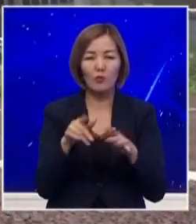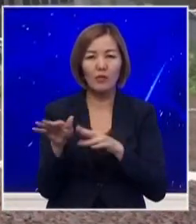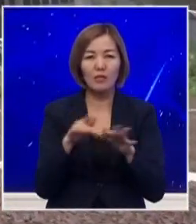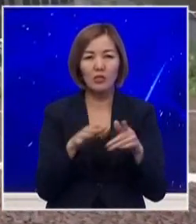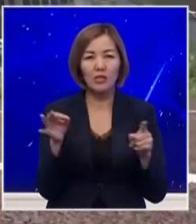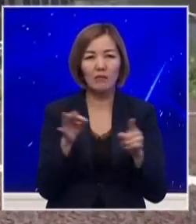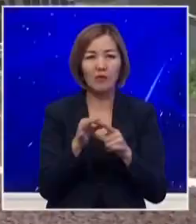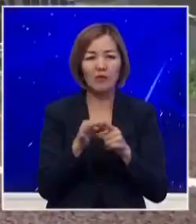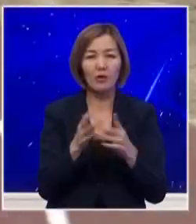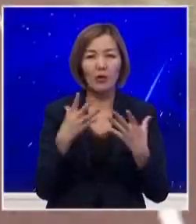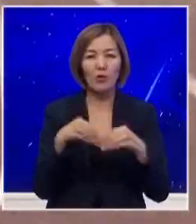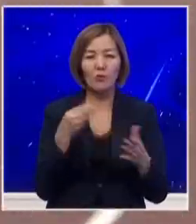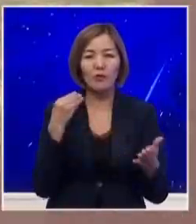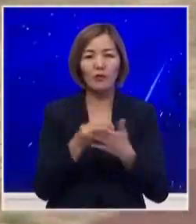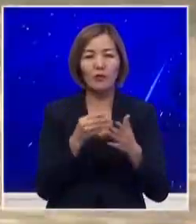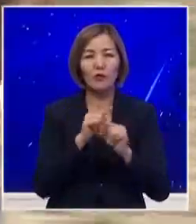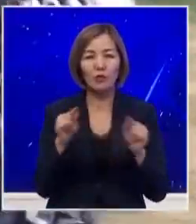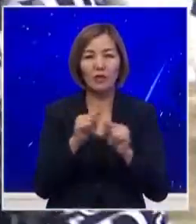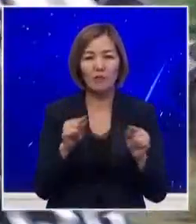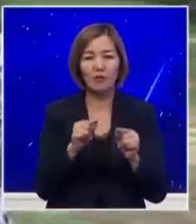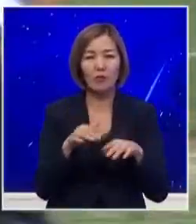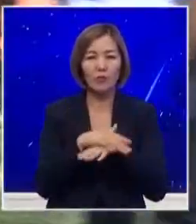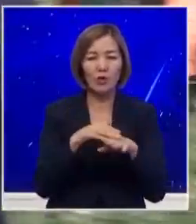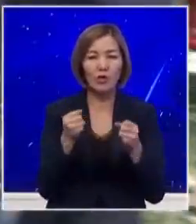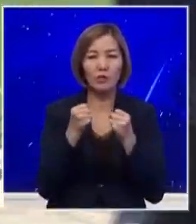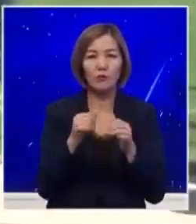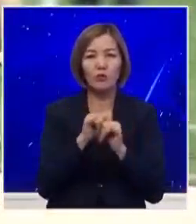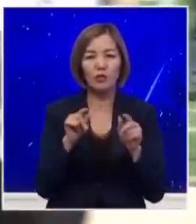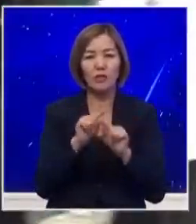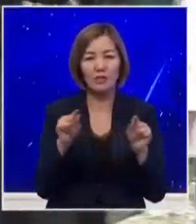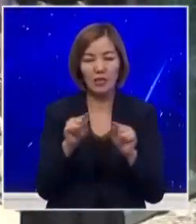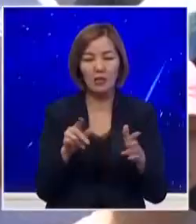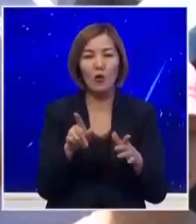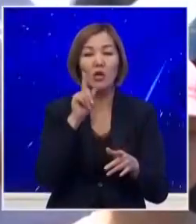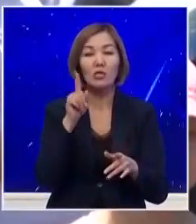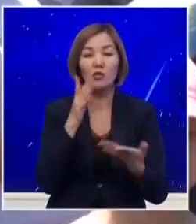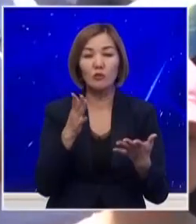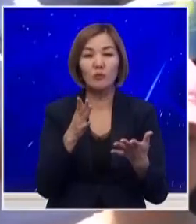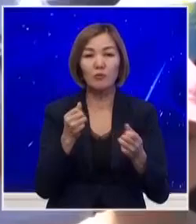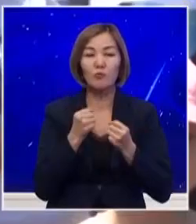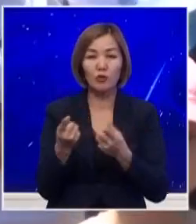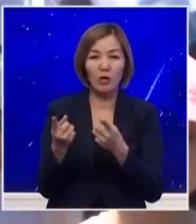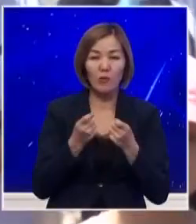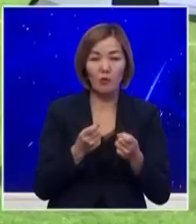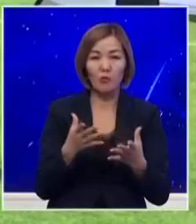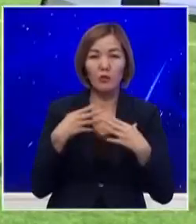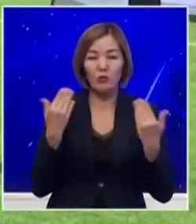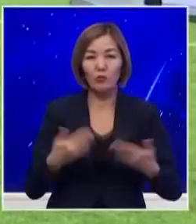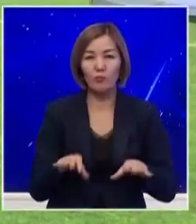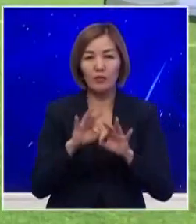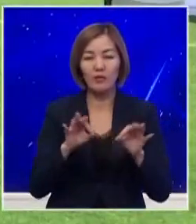шараның мақсаты отбасылық құндылықтарды дәріптеу, бұқаралық спорт түрлерді насихаттау. Жас өспірімдерді спортқа баулып, салауатты